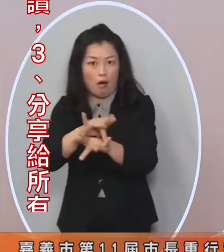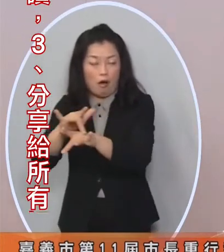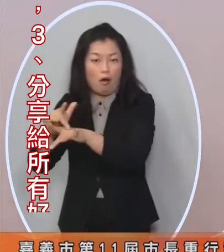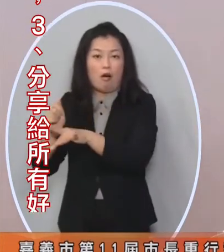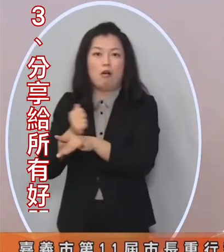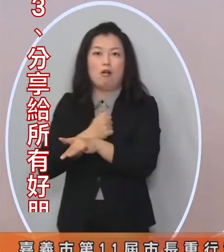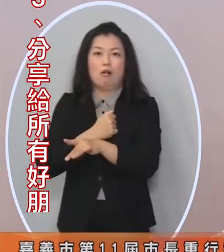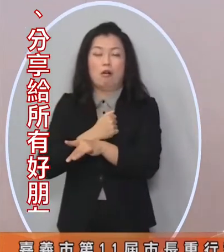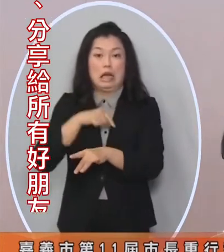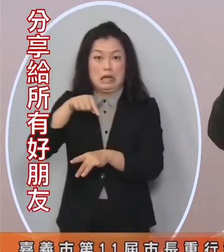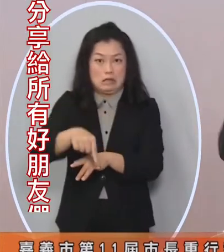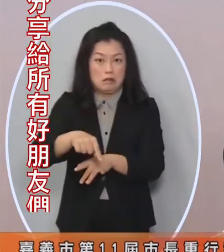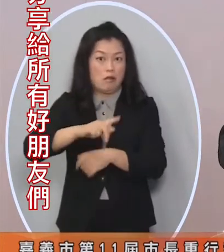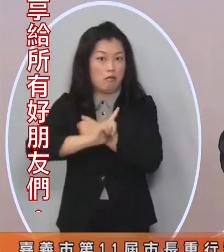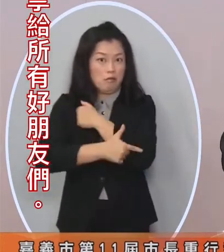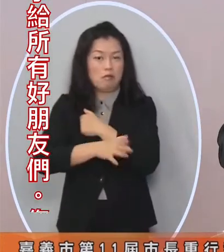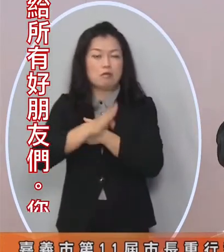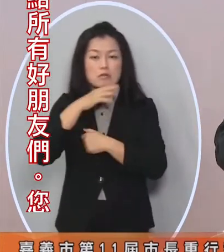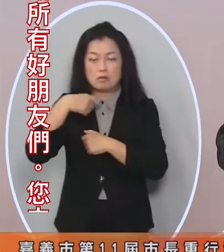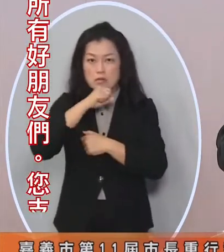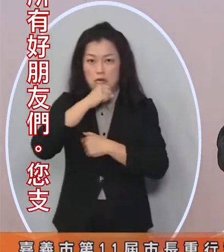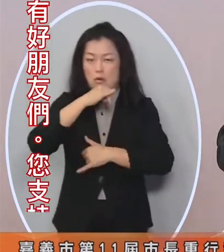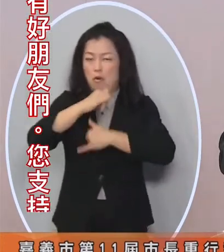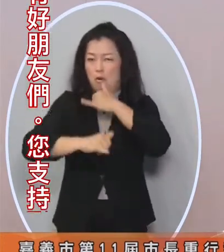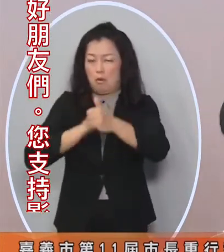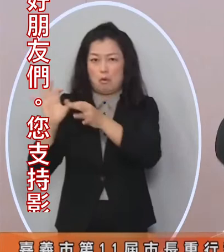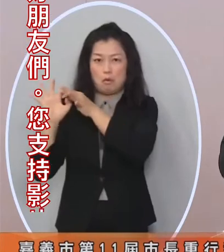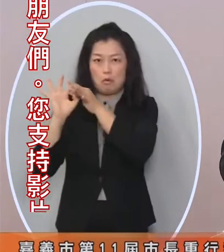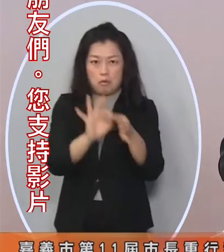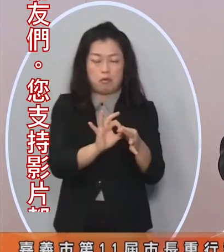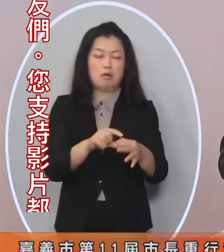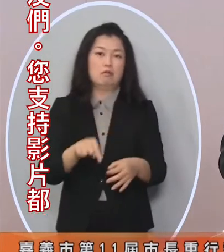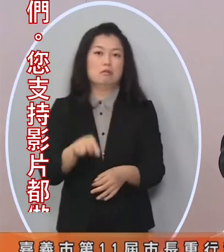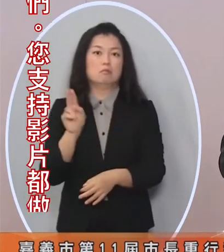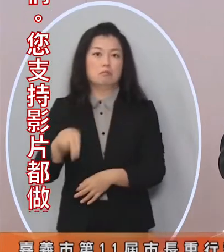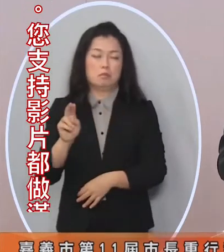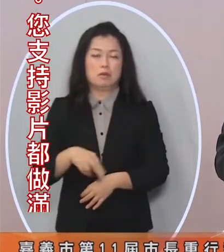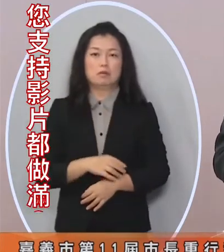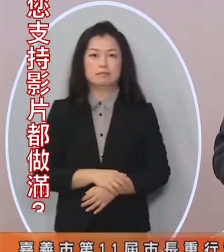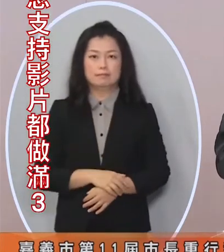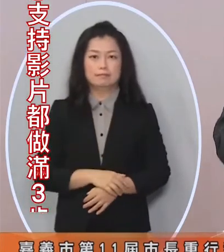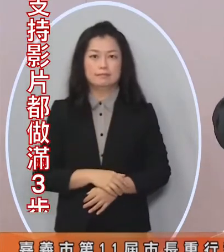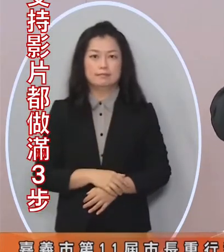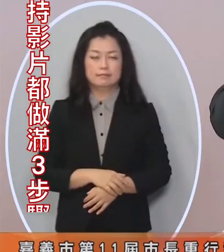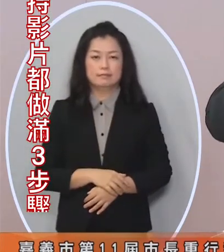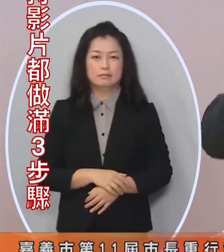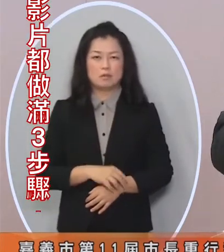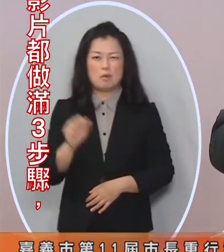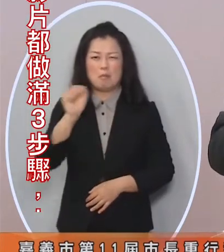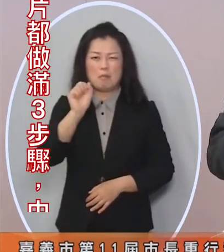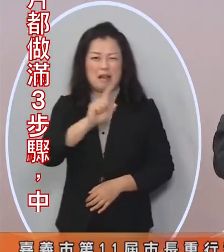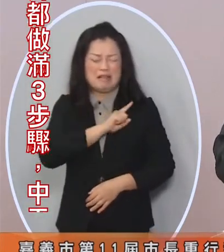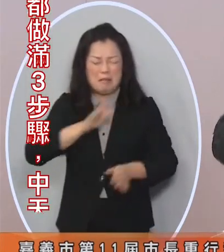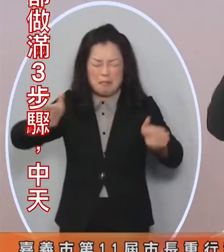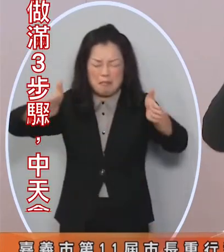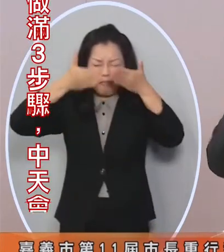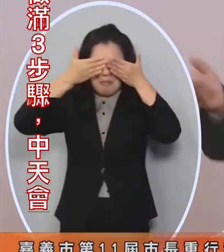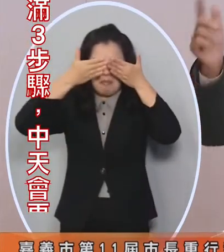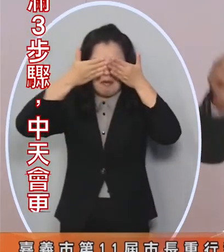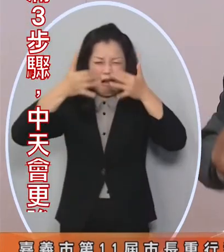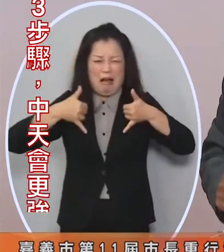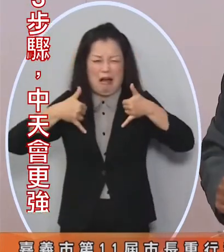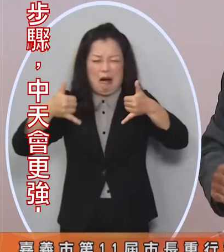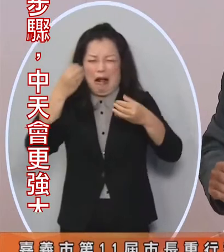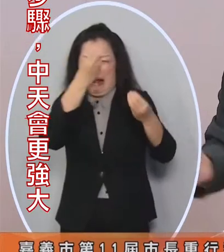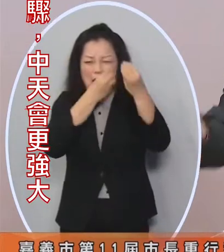是台湾的活路，这是台湾的河路了。吼、哦，你唔通家己目睭乌咩？唔知路在